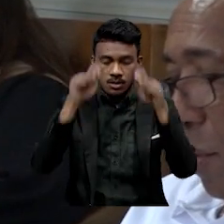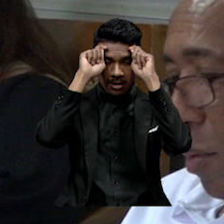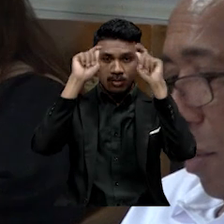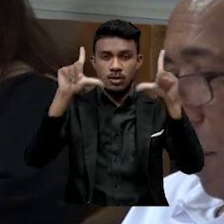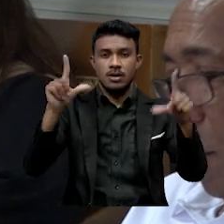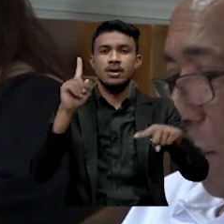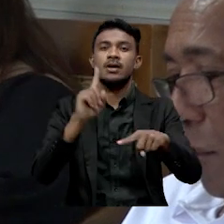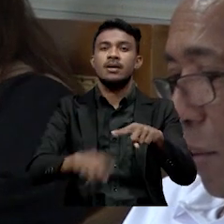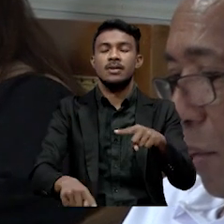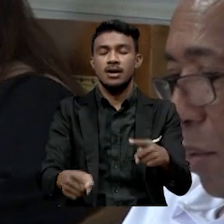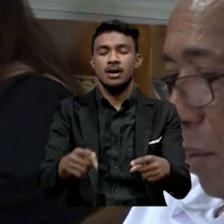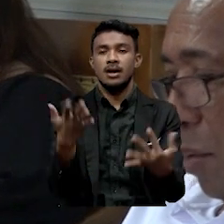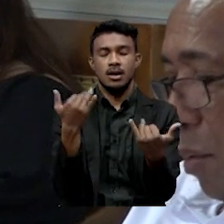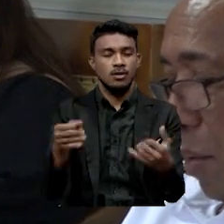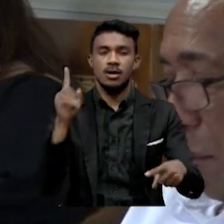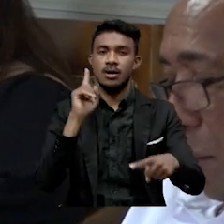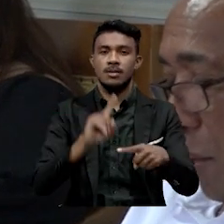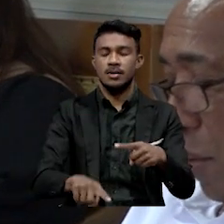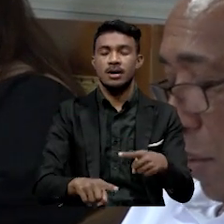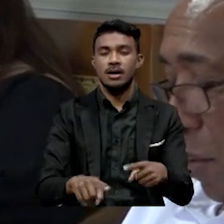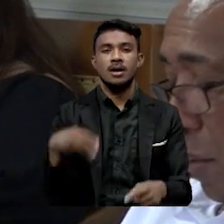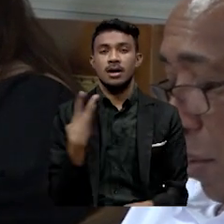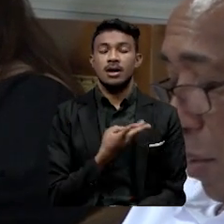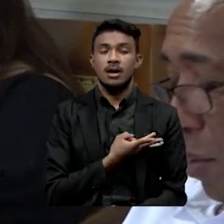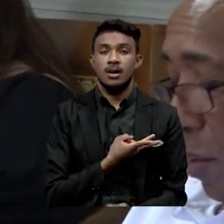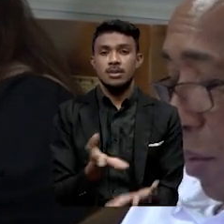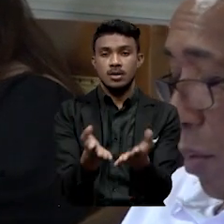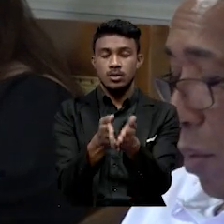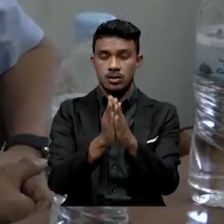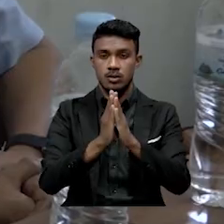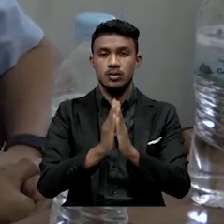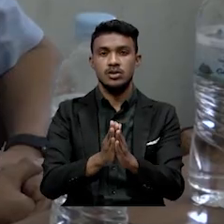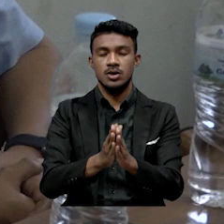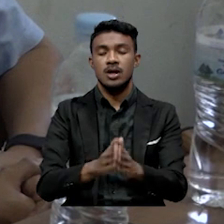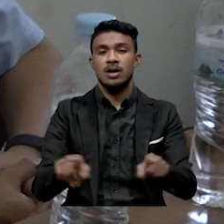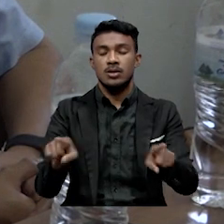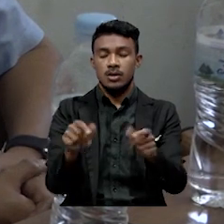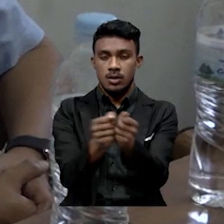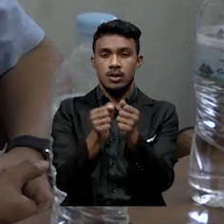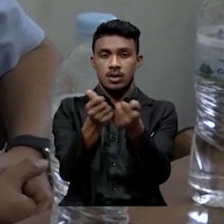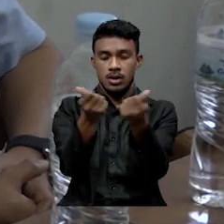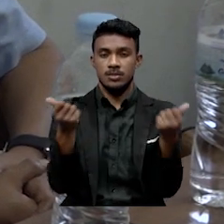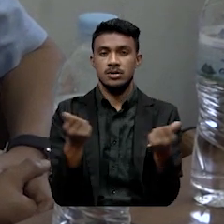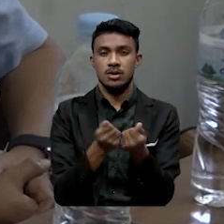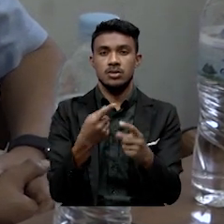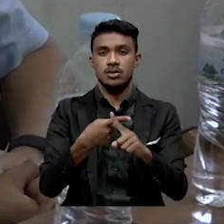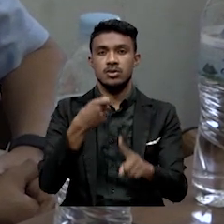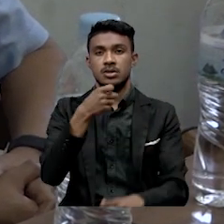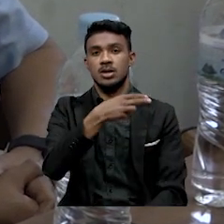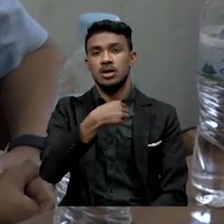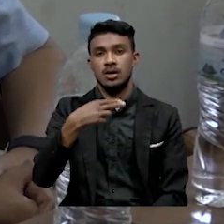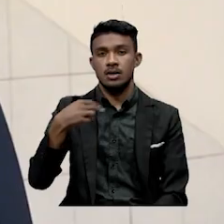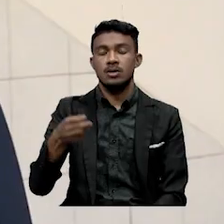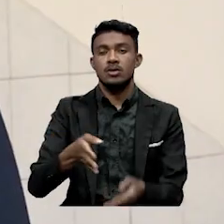Nene labeled ammatoa Corolla beltama yamizukan Operet ketua Kadin fosil misterius Usia akan buah atau